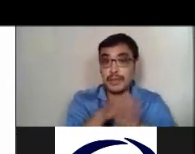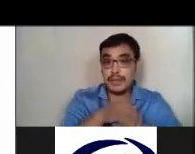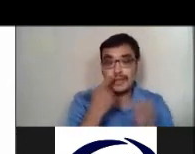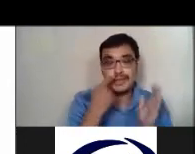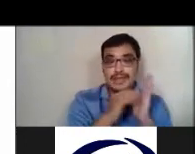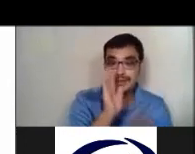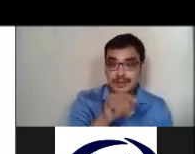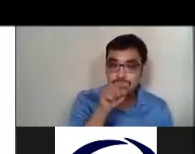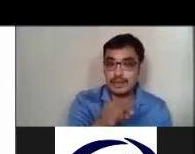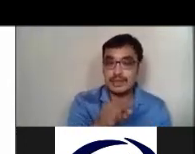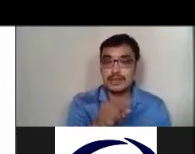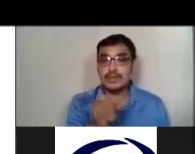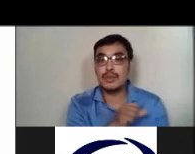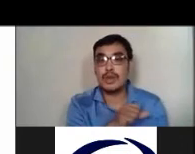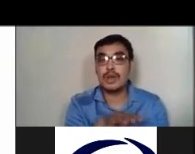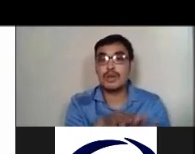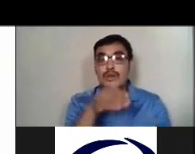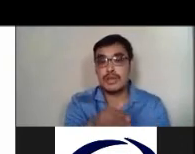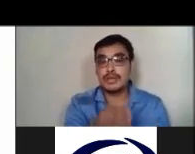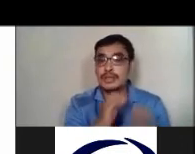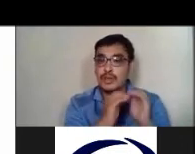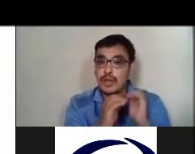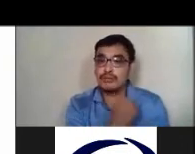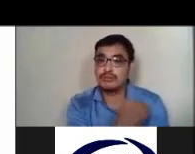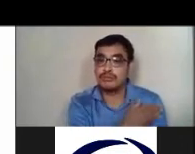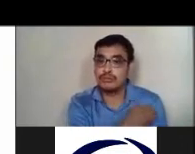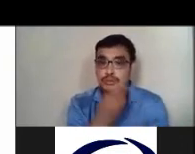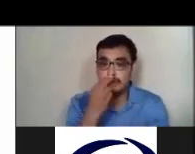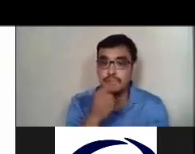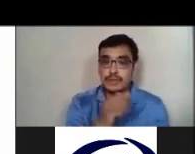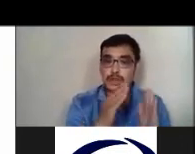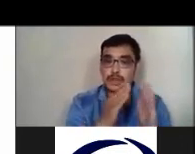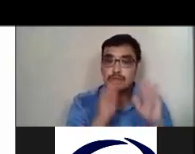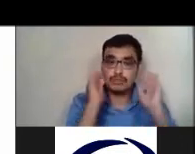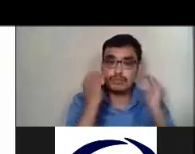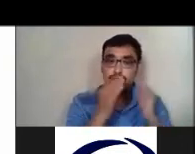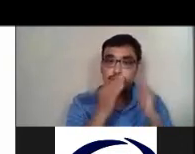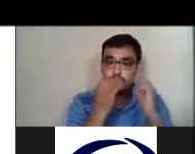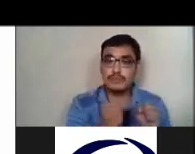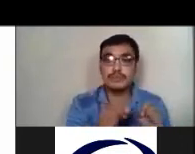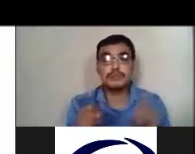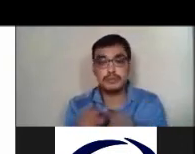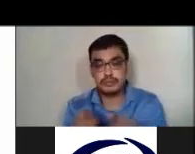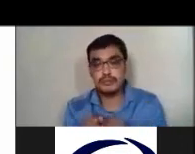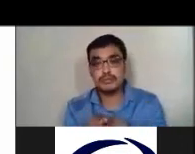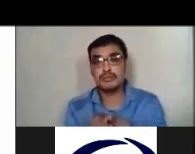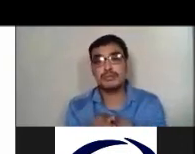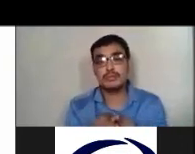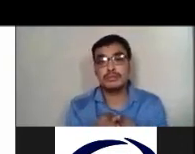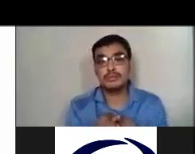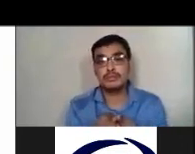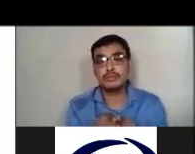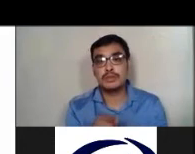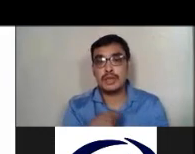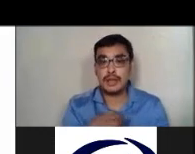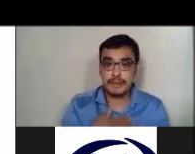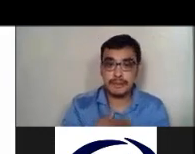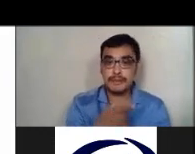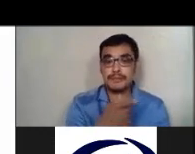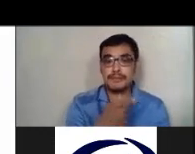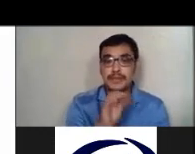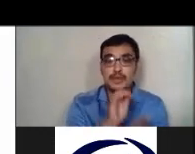अफ 300 उहाँहरूलाई चाहिँ काउन्सिलिङमा इभन सेफ हाउसै भएकोलाई पनि हामीले चाहिँ हाम्रो सर्भिस